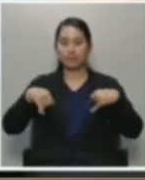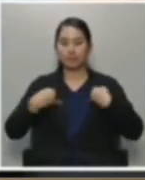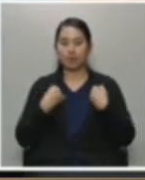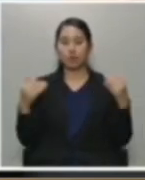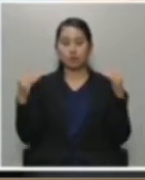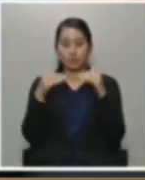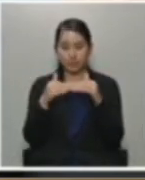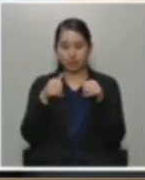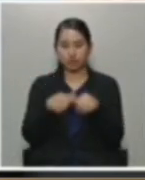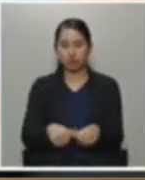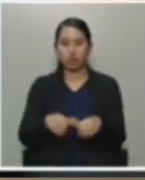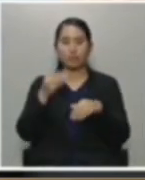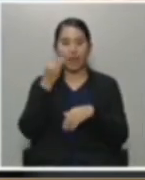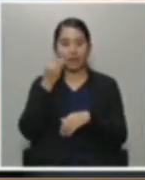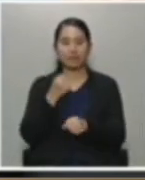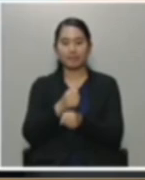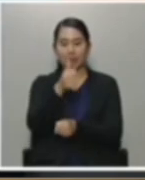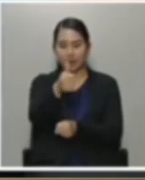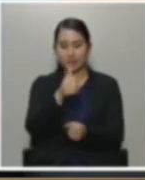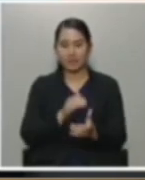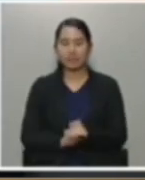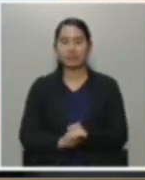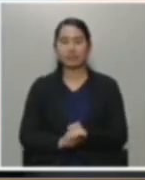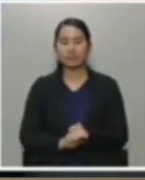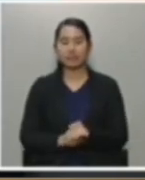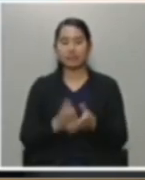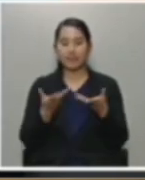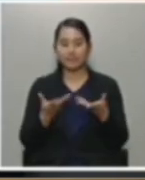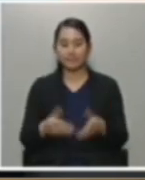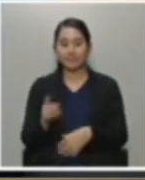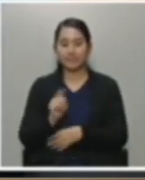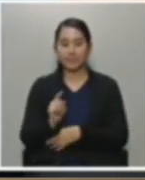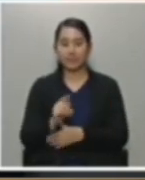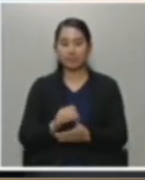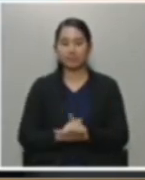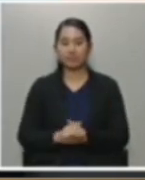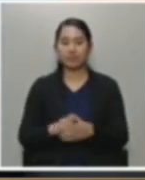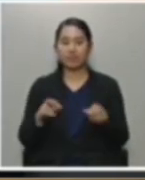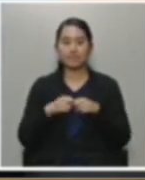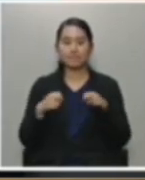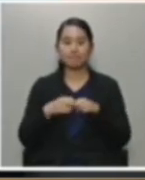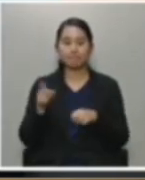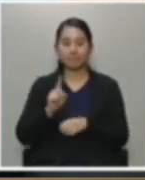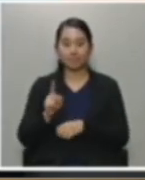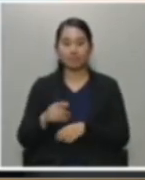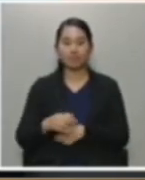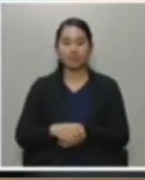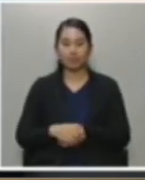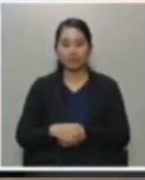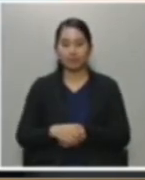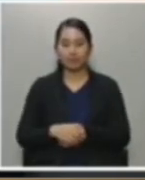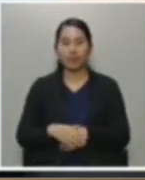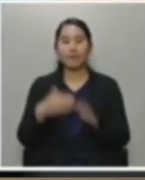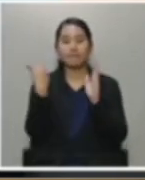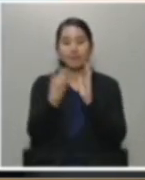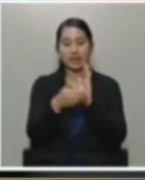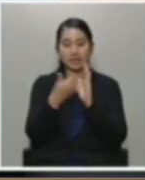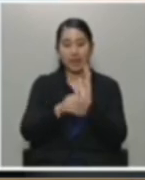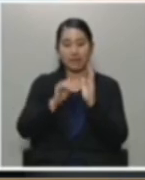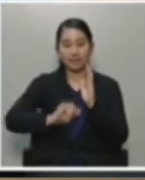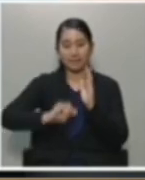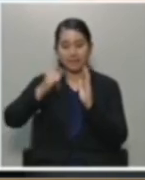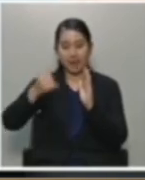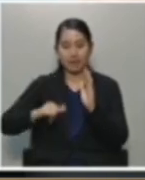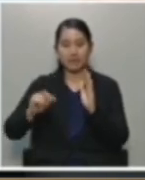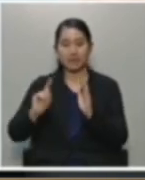ารสิทธิ์คือโฉนดให้แก่เขาและก็อยู่ที่ซ้ำร้ายกว่าอีกครับบางในพื้นที่ในภาคอีสานเ